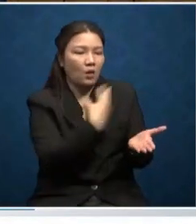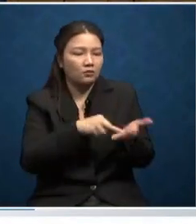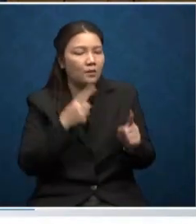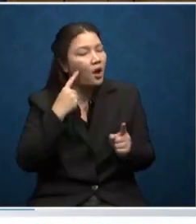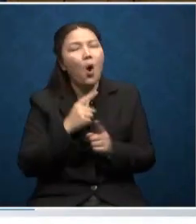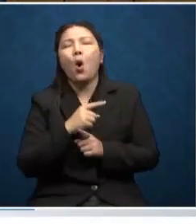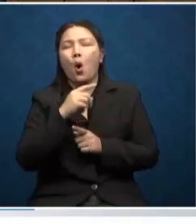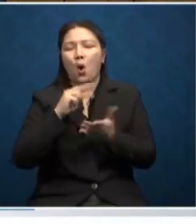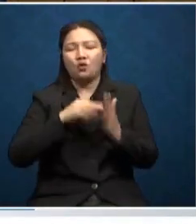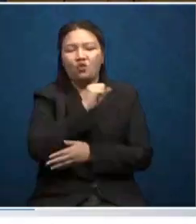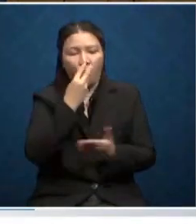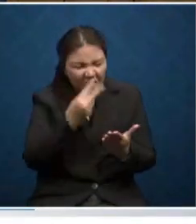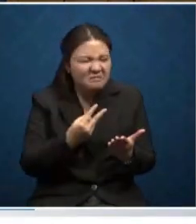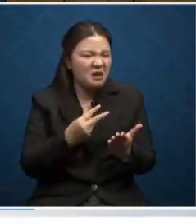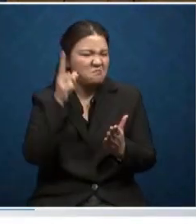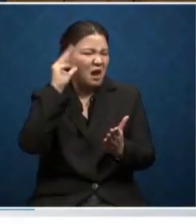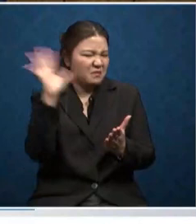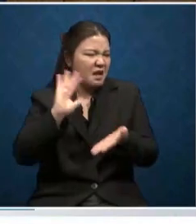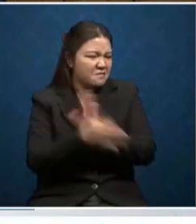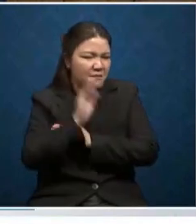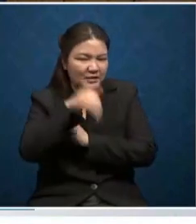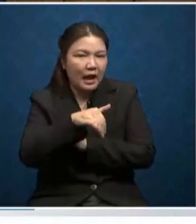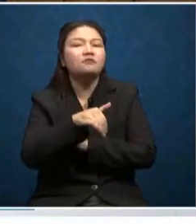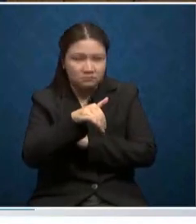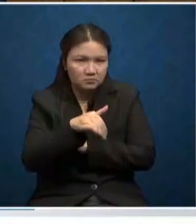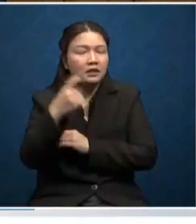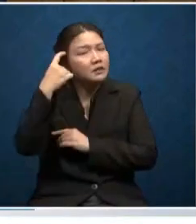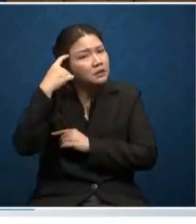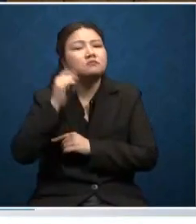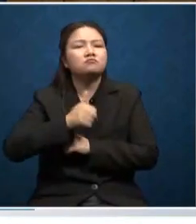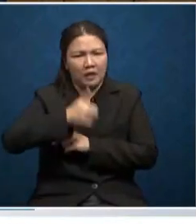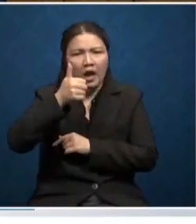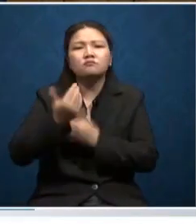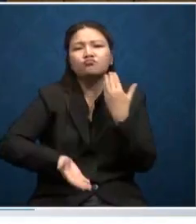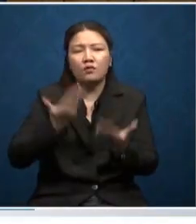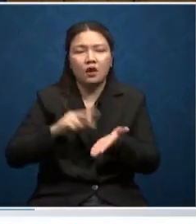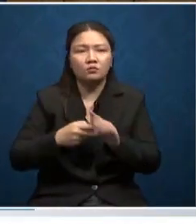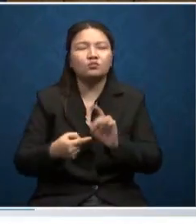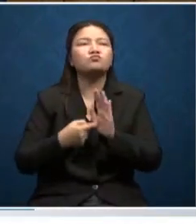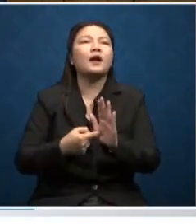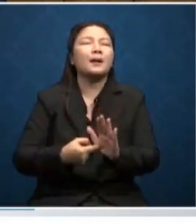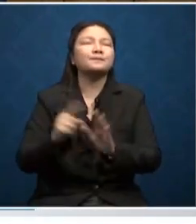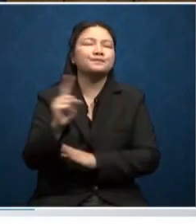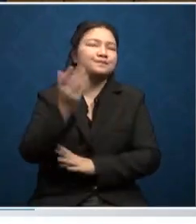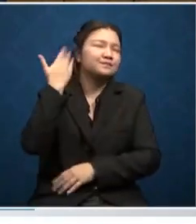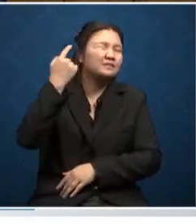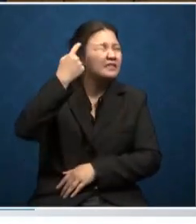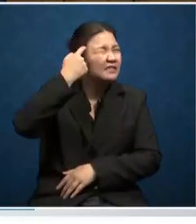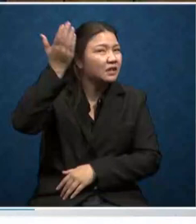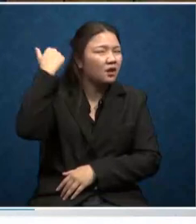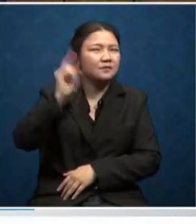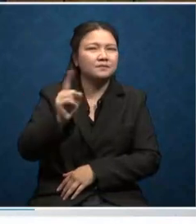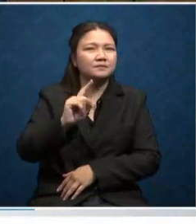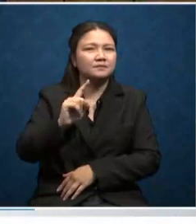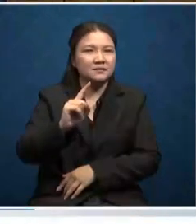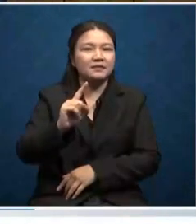ผมพยายามไปตรวจสอบบันทึกการประชุมก็ปรากฏว่าเหตุเกิดจากสมาชิกวุฒิสภาชุดนั้น